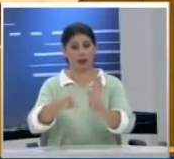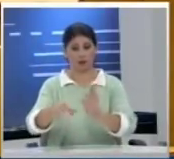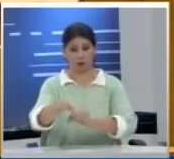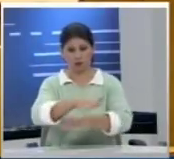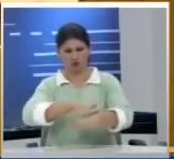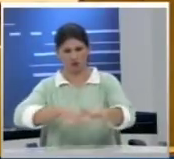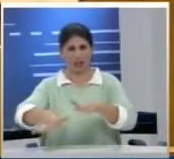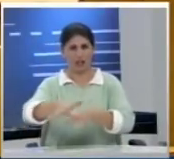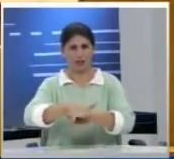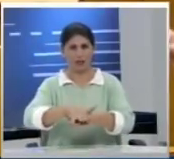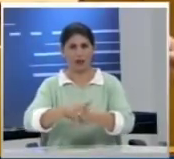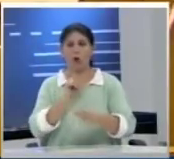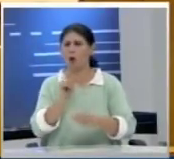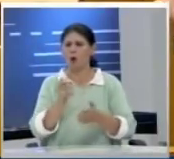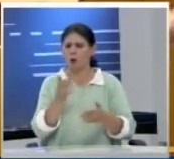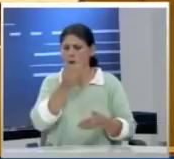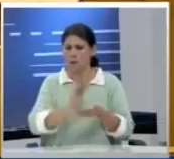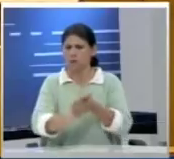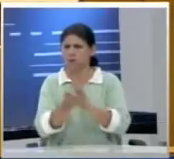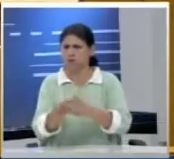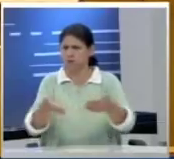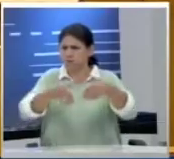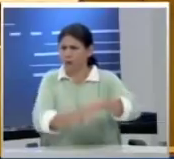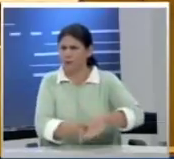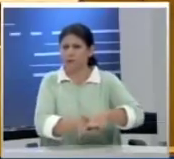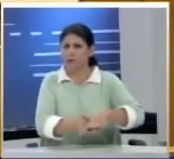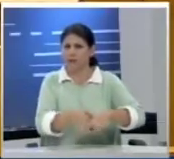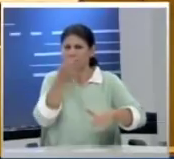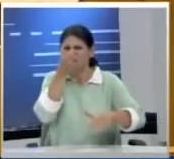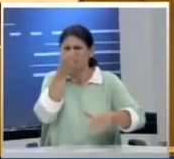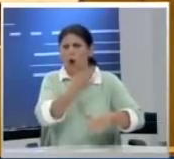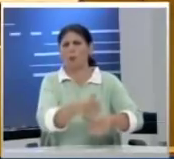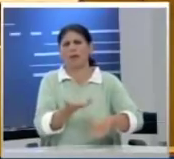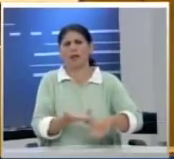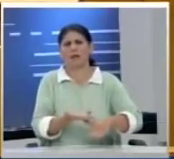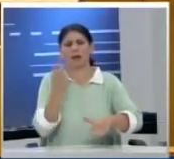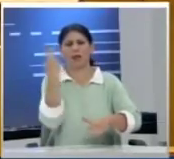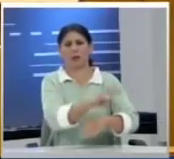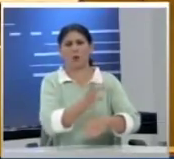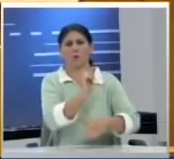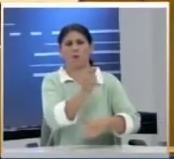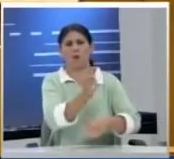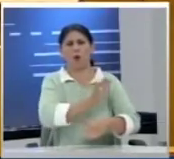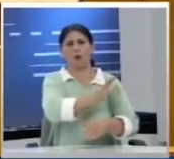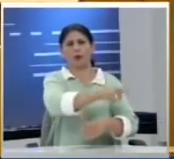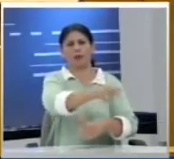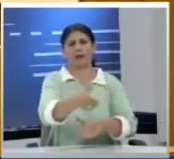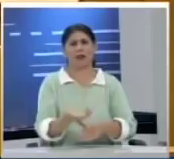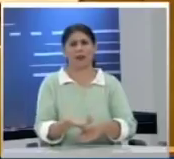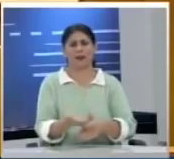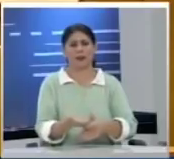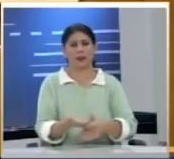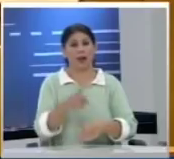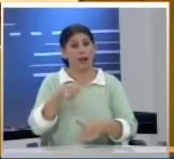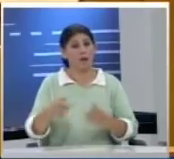κουκουλώσει τις πομπές δικών σας κυβερνητικών στελεχών. Και αυτό είναι κάτι που γίνεται για πρώτη φορά στη